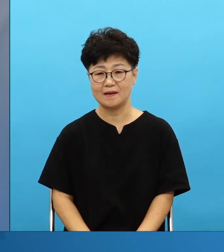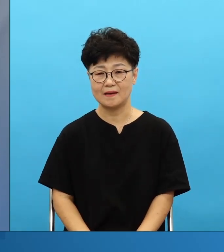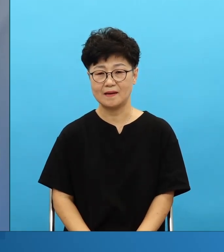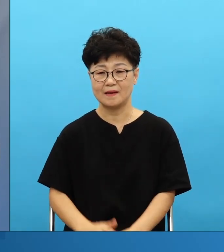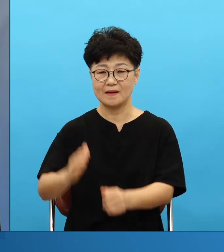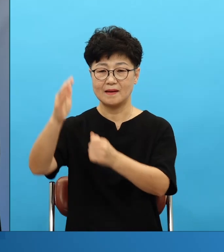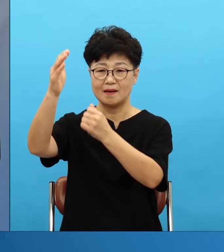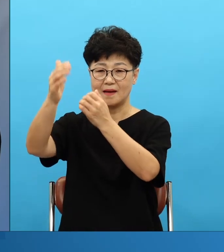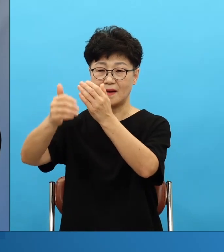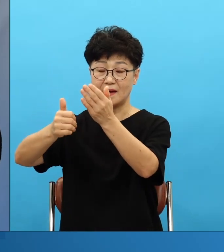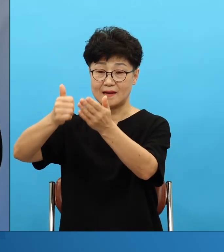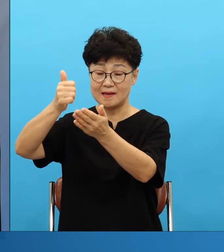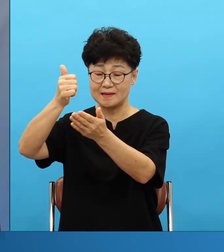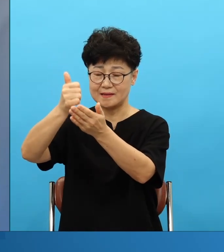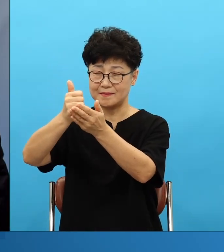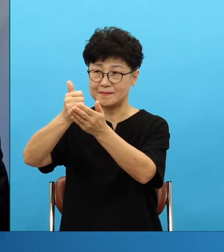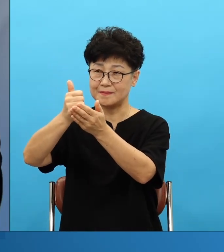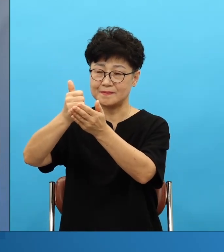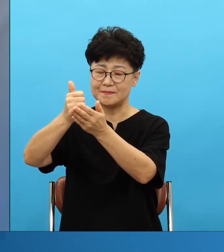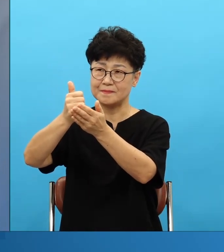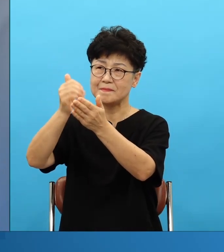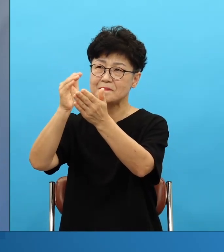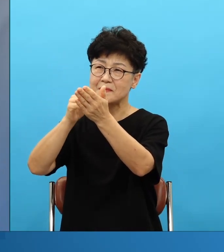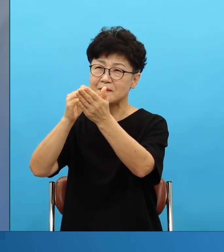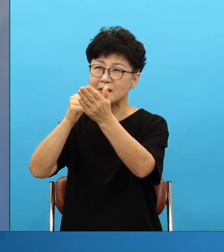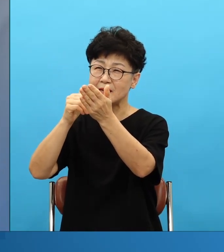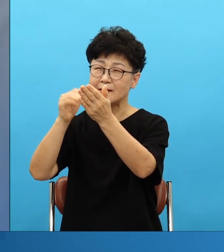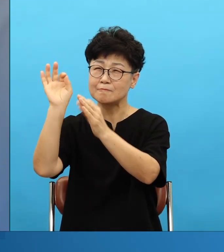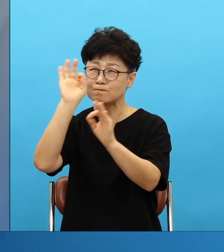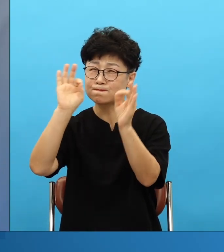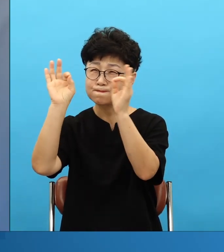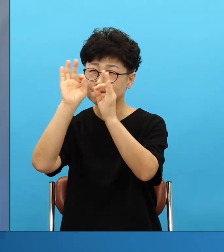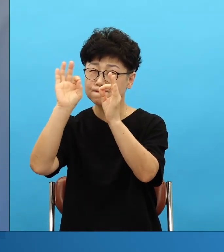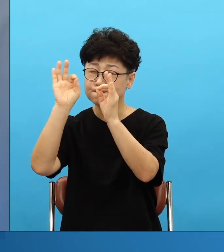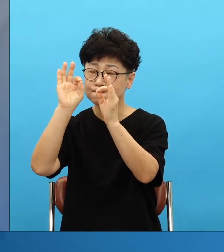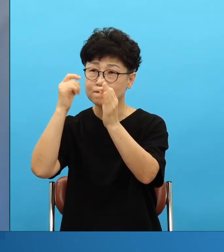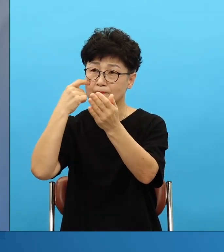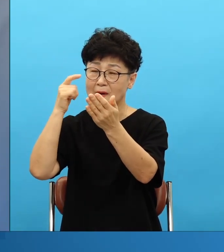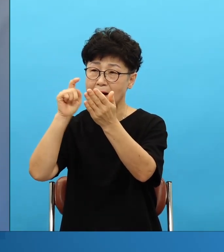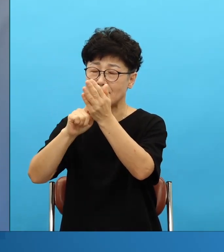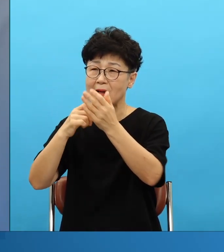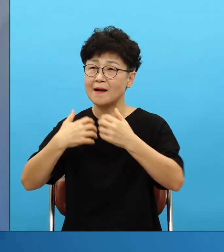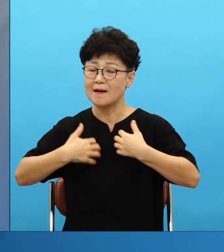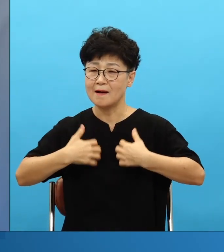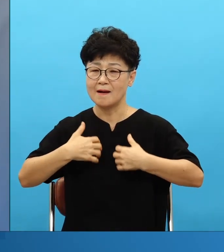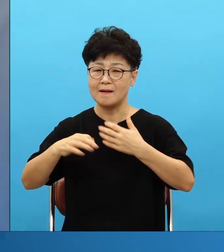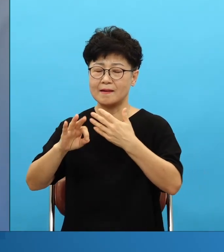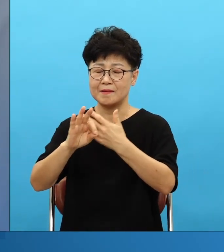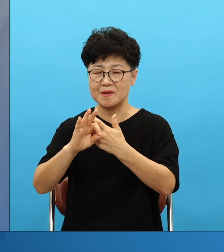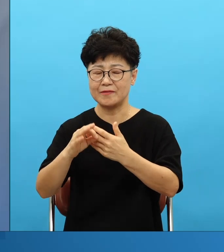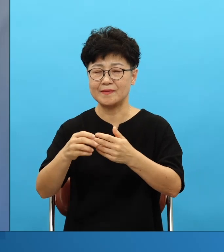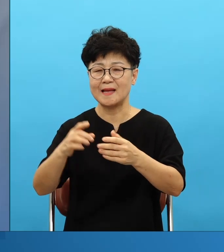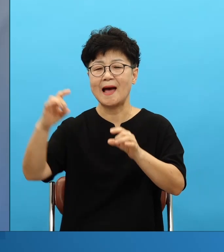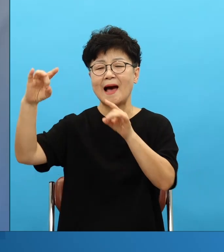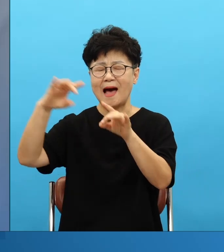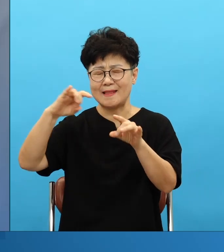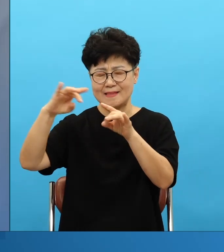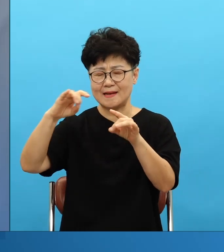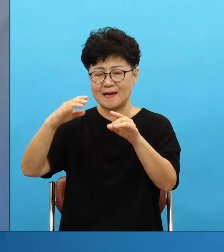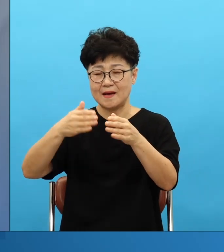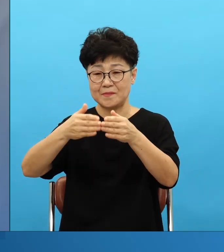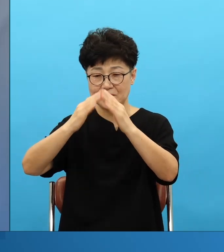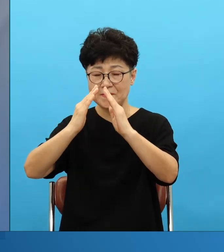되면 안테나가 서면 오는 겁니다. And here they really seek out and enjoy God's many blessings and mysteries, and that is the antenna. 앞으로 그 세 가지